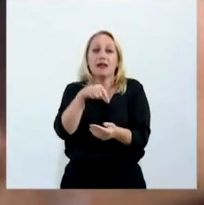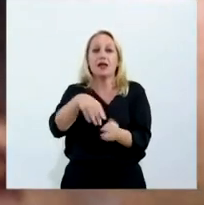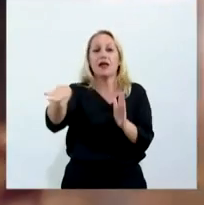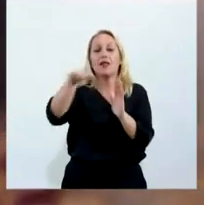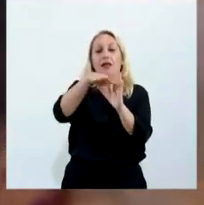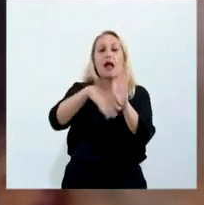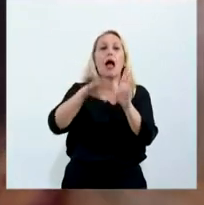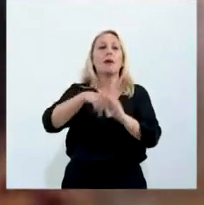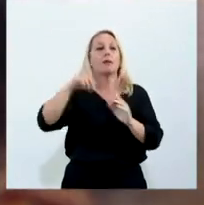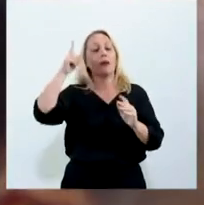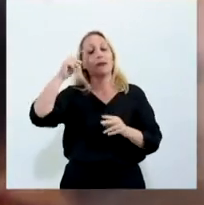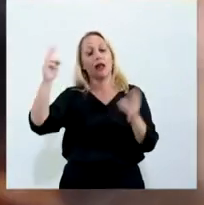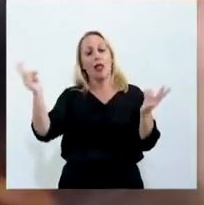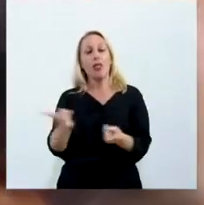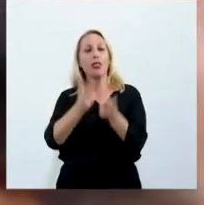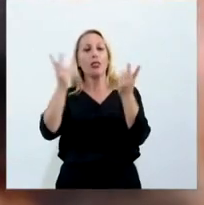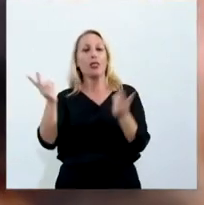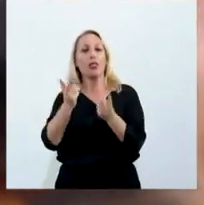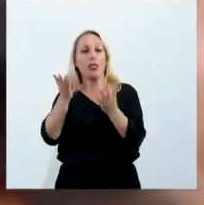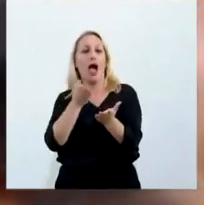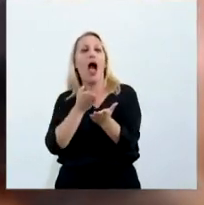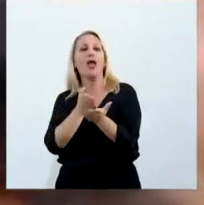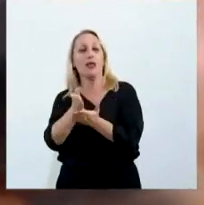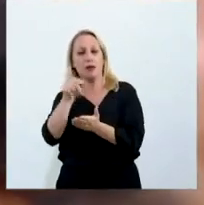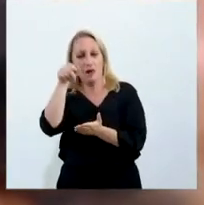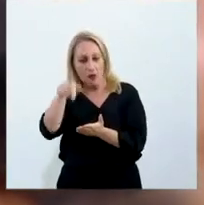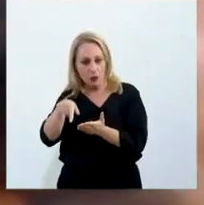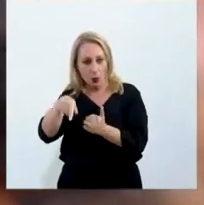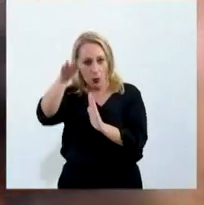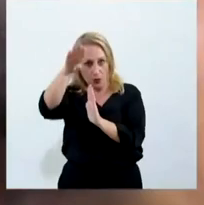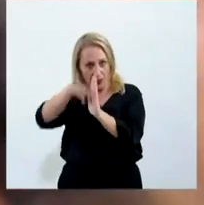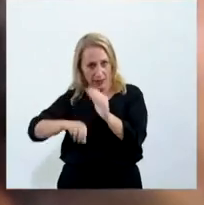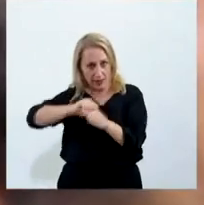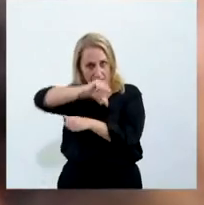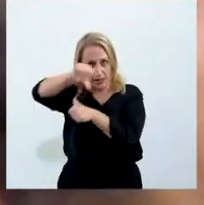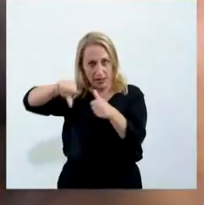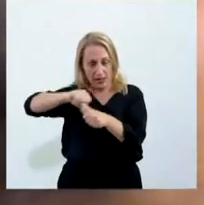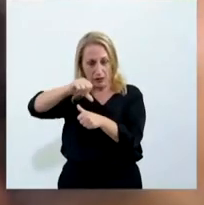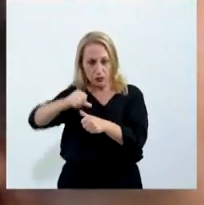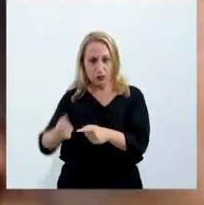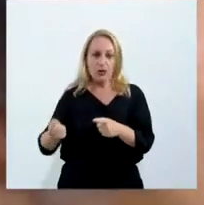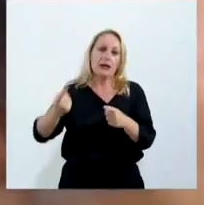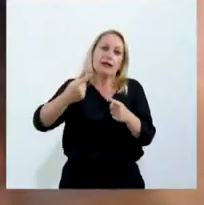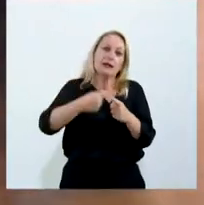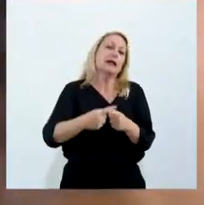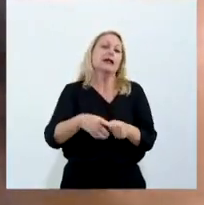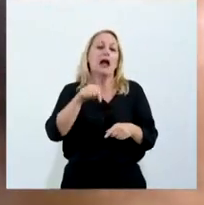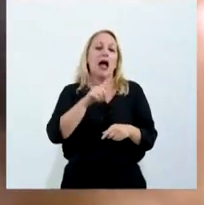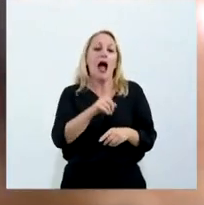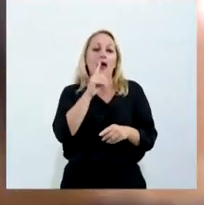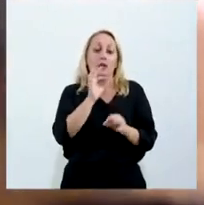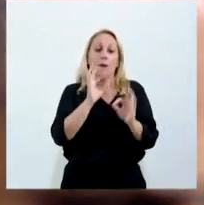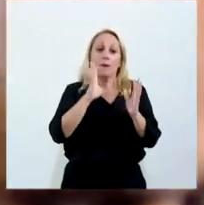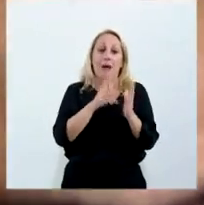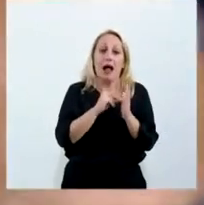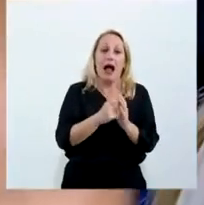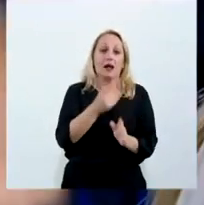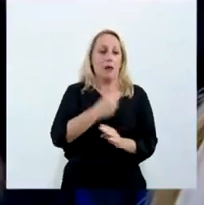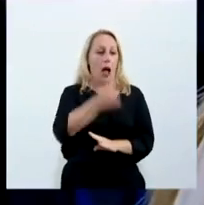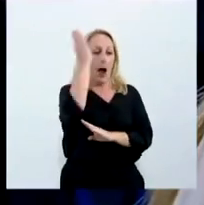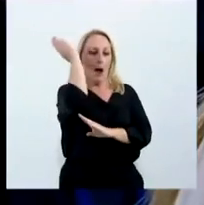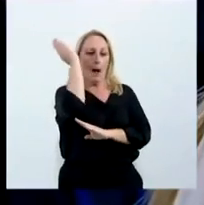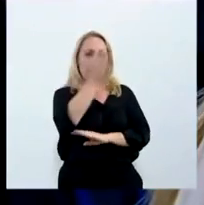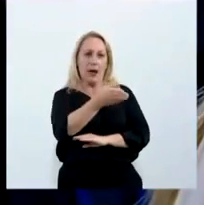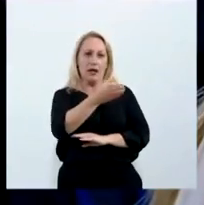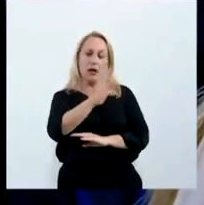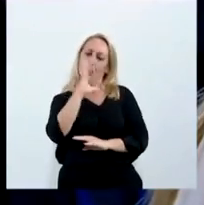για τα πλημελήματα? Και κάτι ακόμη. Είναι κατάλληλη απάντηση η αυστηροποίηση των ποινών